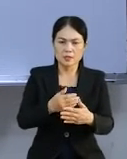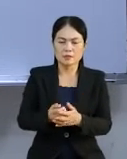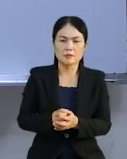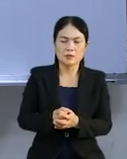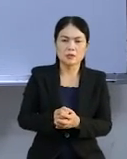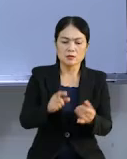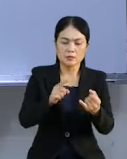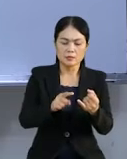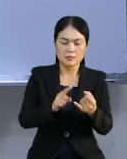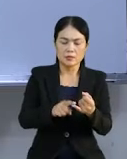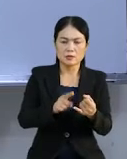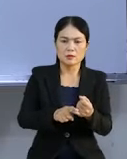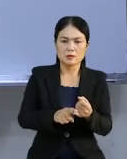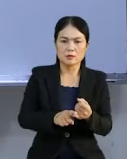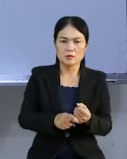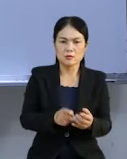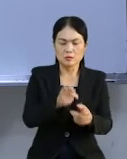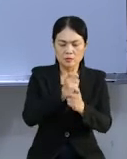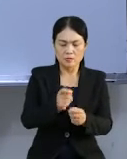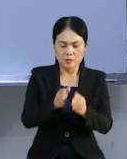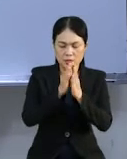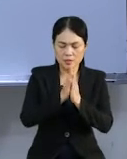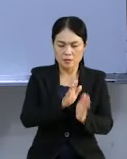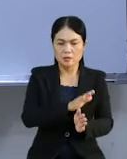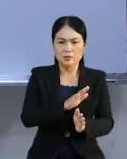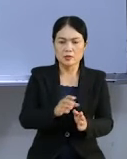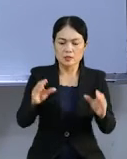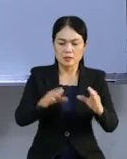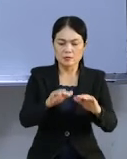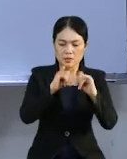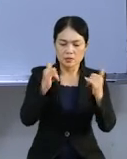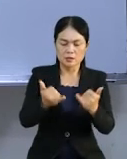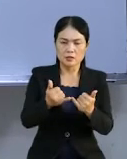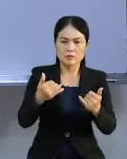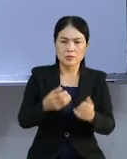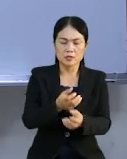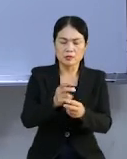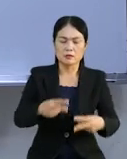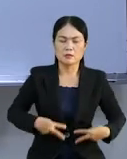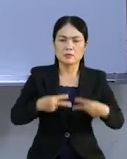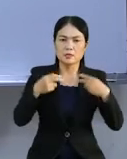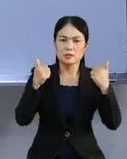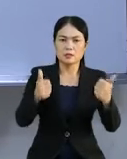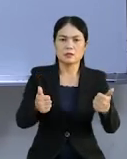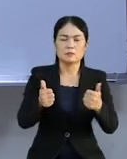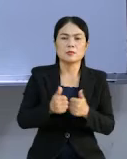tiệt chỉ chống cào ấy xong cổ rụp chung phô côn tình ọc nên nâng cổ rộng cổ xá ở miền sông cổ phiếp lõ